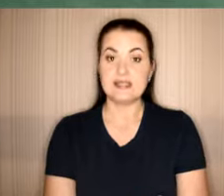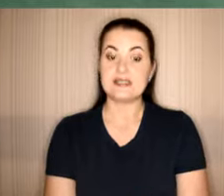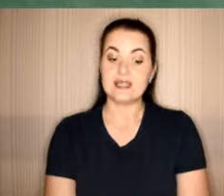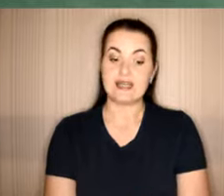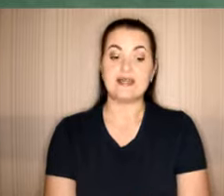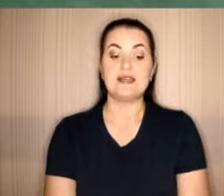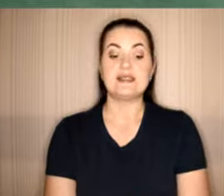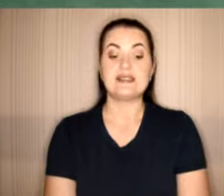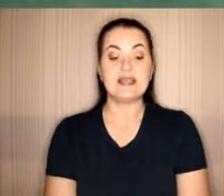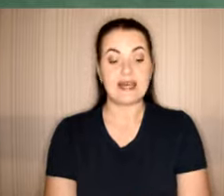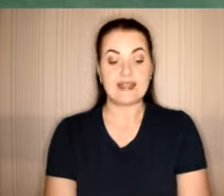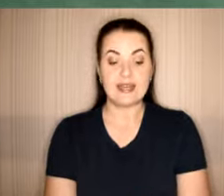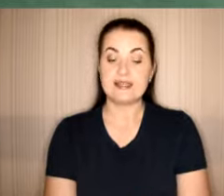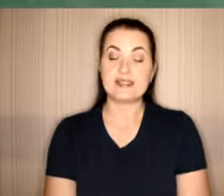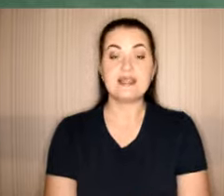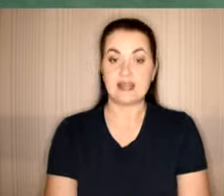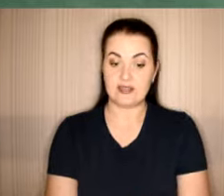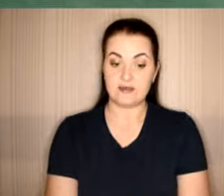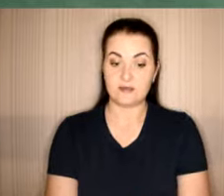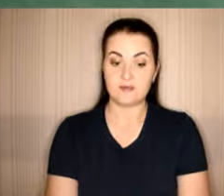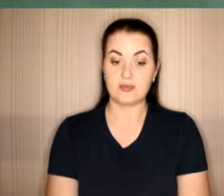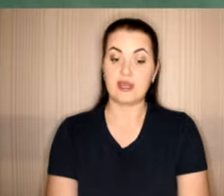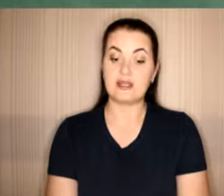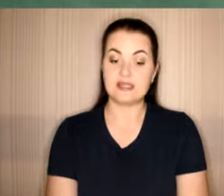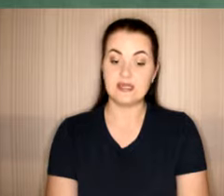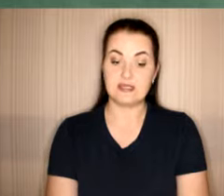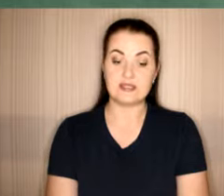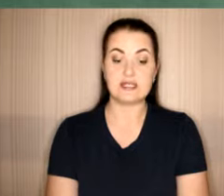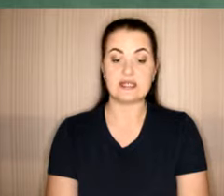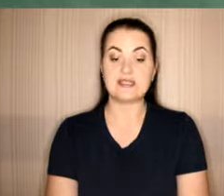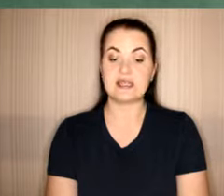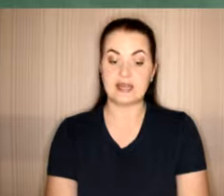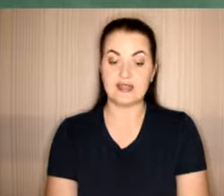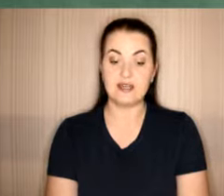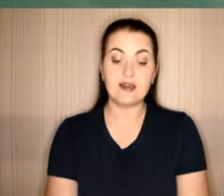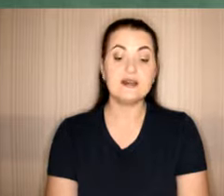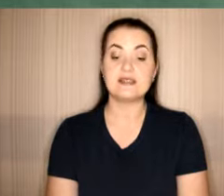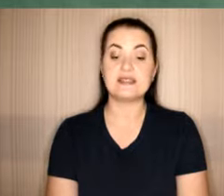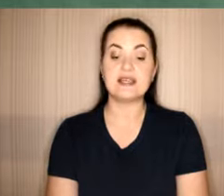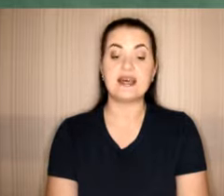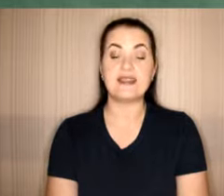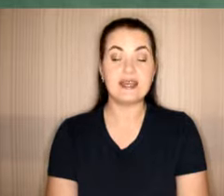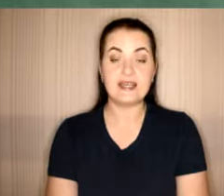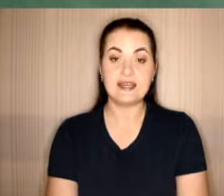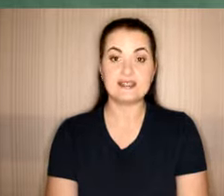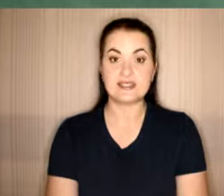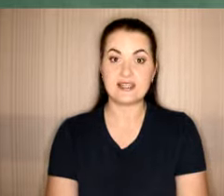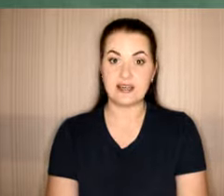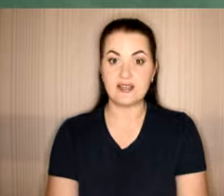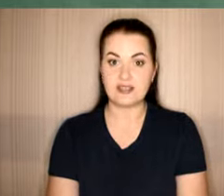зелений, зелена, зелене, зелені. А нестягнені – це зеленая,